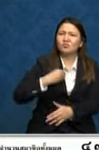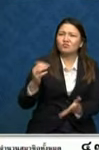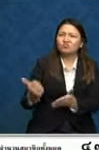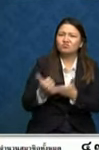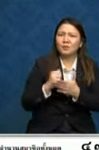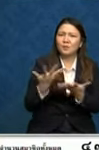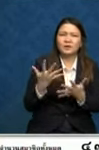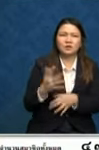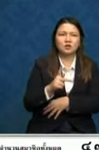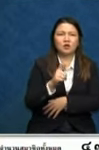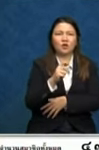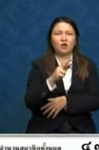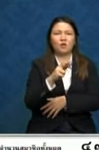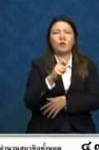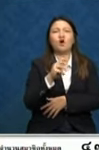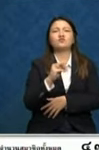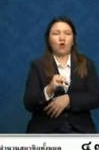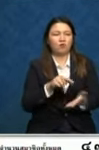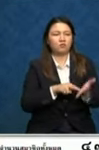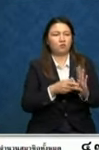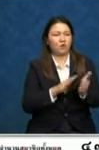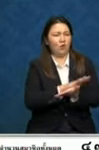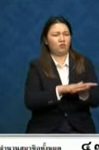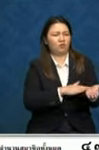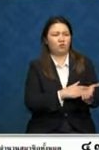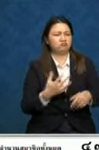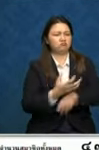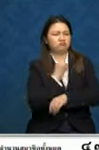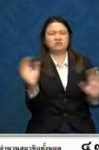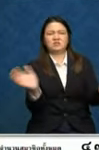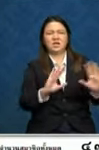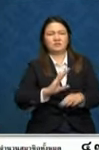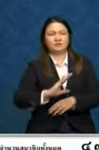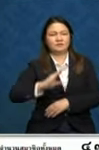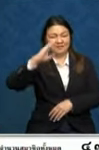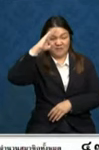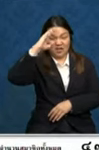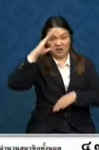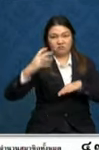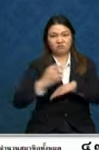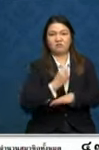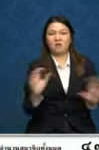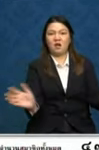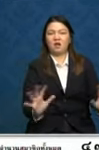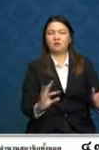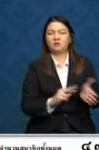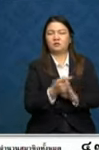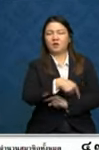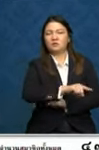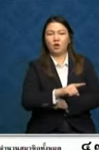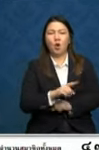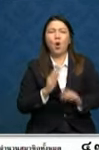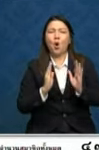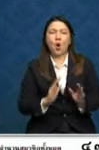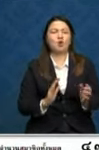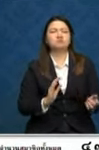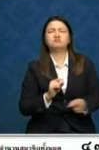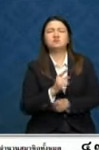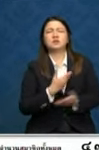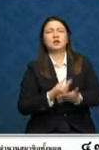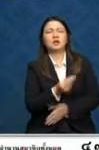ว่าพวกนี้ไม่ใช่คอมมิวนิสต์มันก็ไม่ใช่คอมมิวนิสต์มันเพราะว่ามันเป็นผู้ได้รับผลกระทบเฉยๆท่านประ